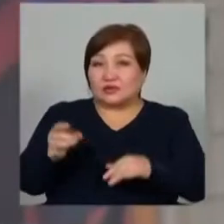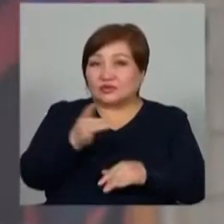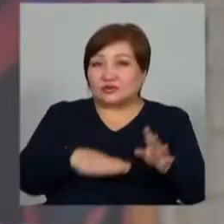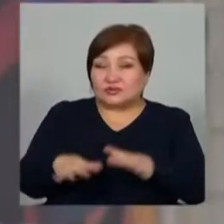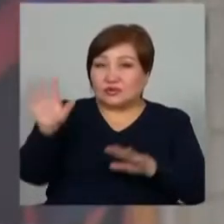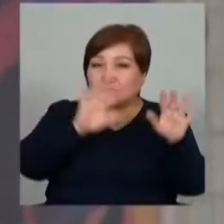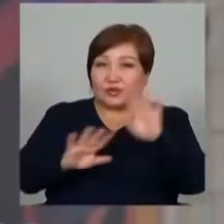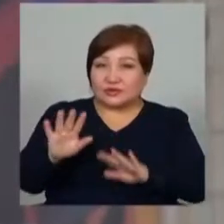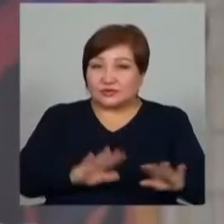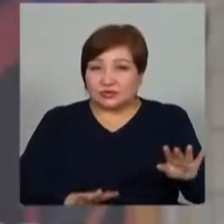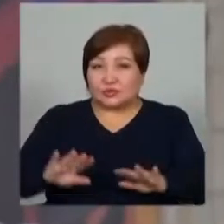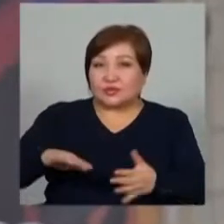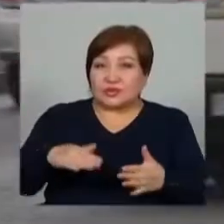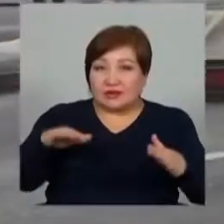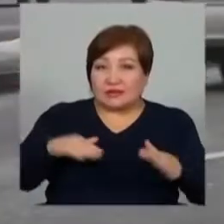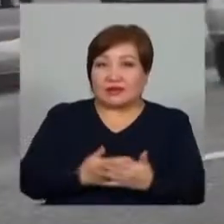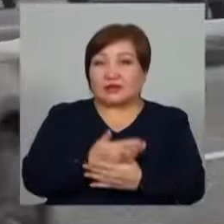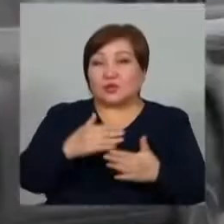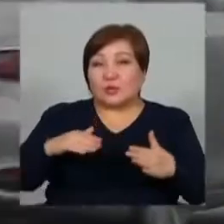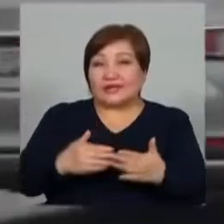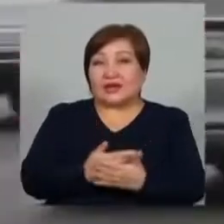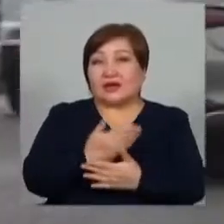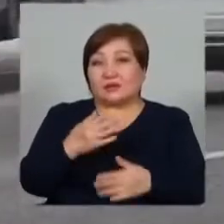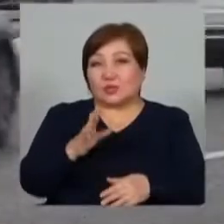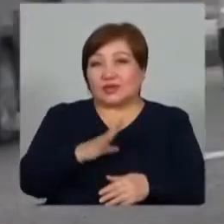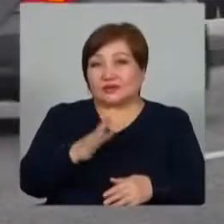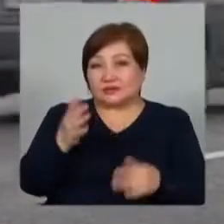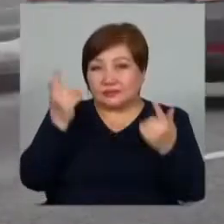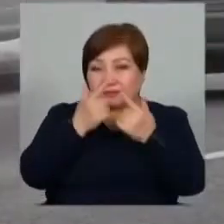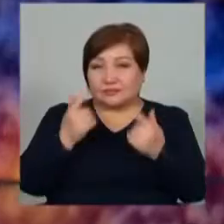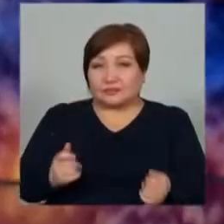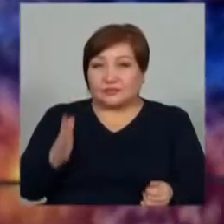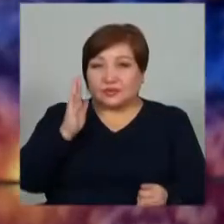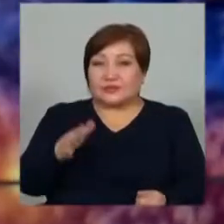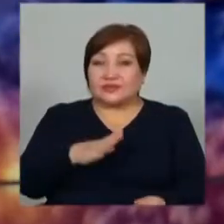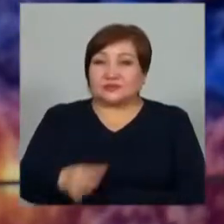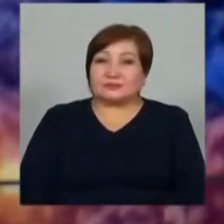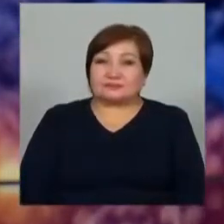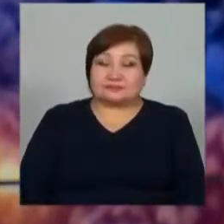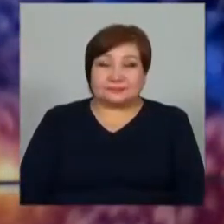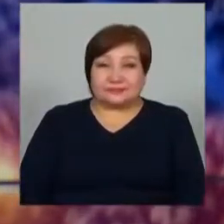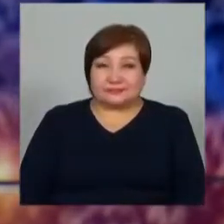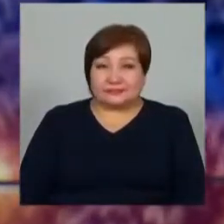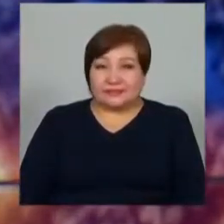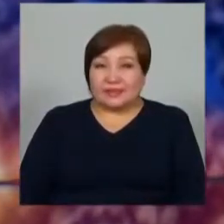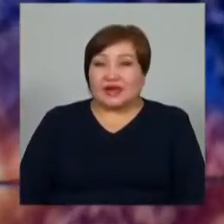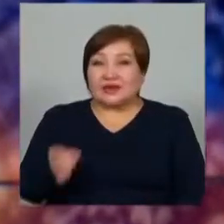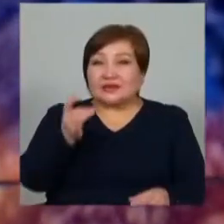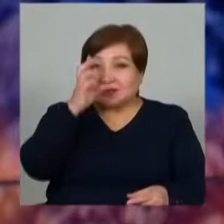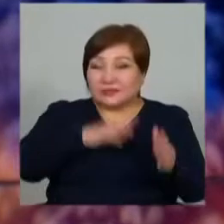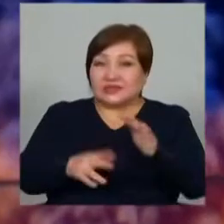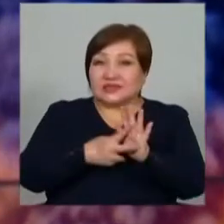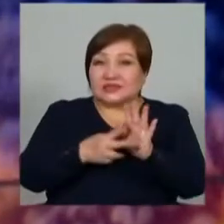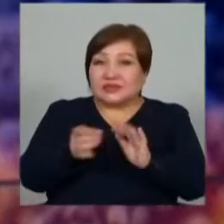көктайғақ болады деп күтілуде. Ұлағат арғын, Мұрат Тайжанов, Алматы арнасы. Еліміздің 8 аймағында және